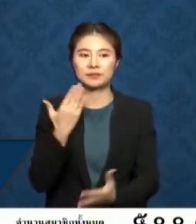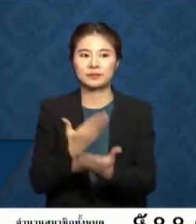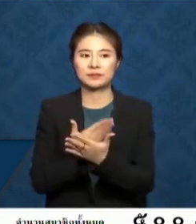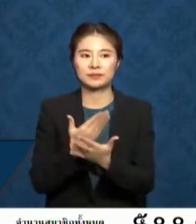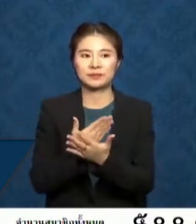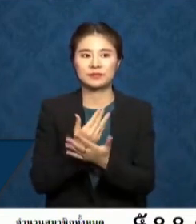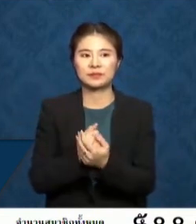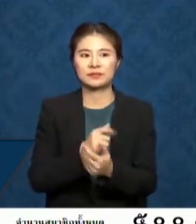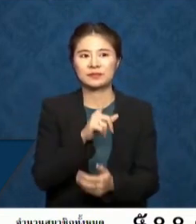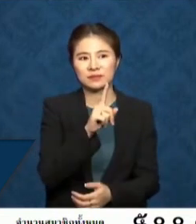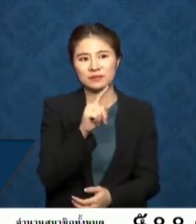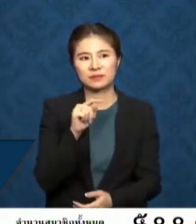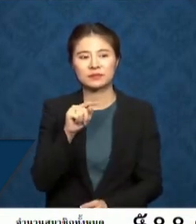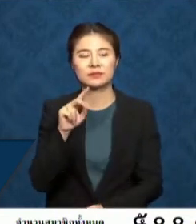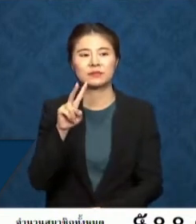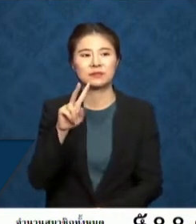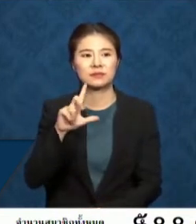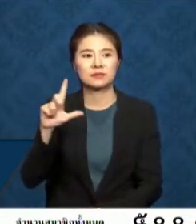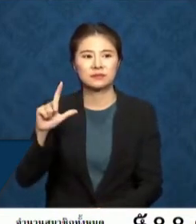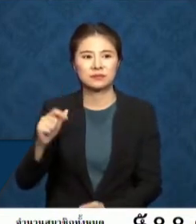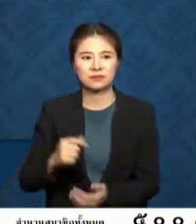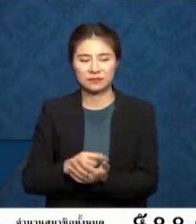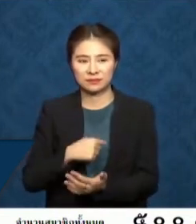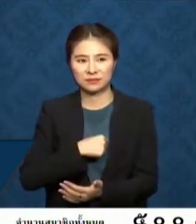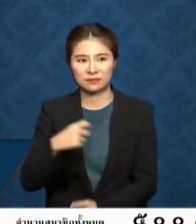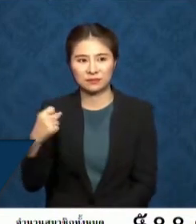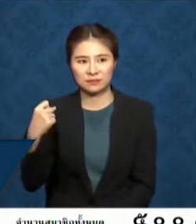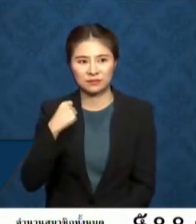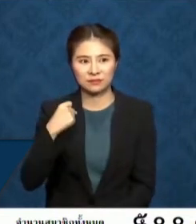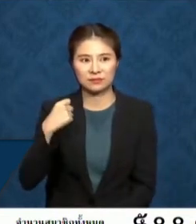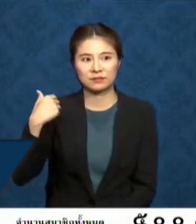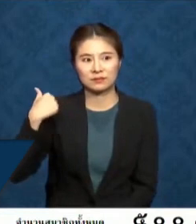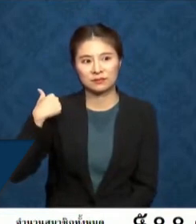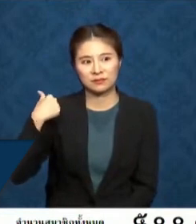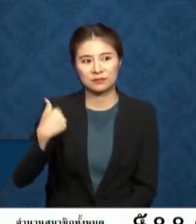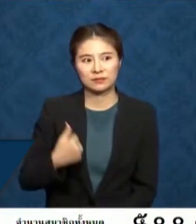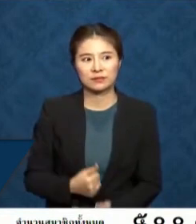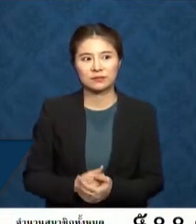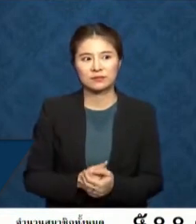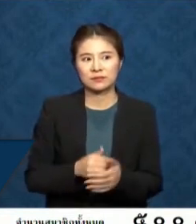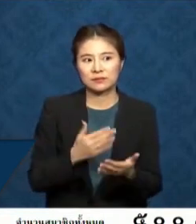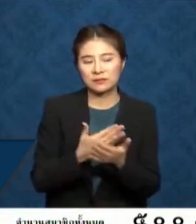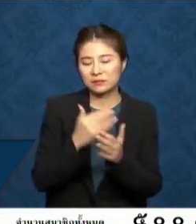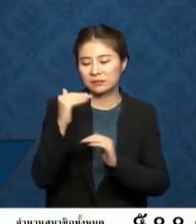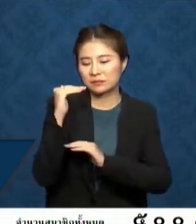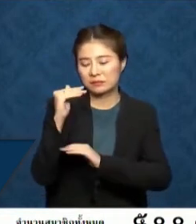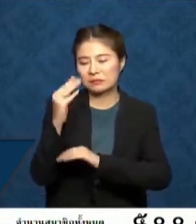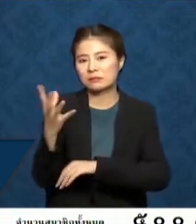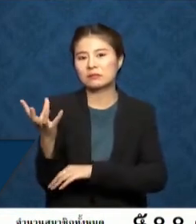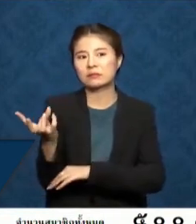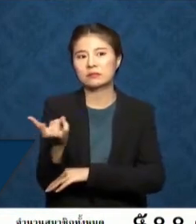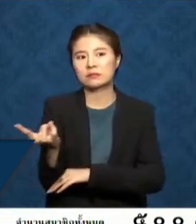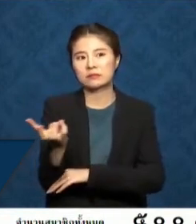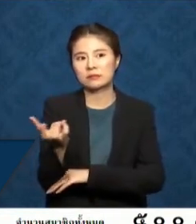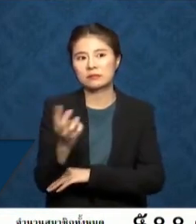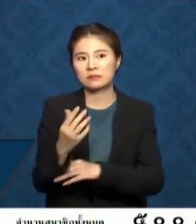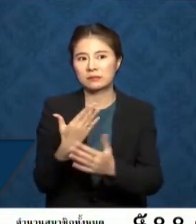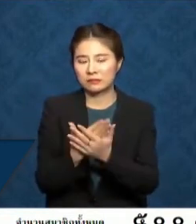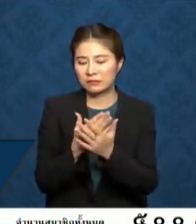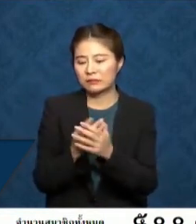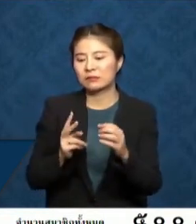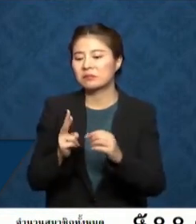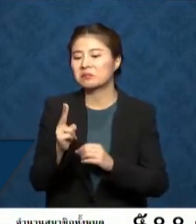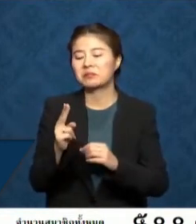ล้านมั่นใจมากได้ตั้งงบมาน้อยขนาดนี้แต่นี้ผมไม่ได้ตัดครับท่านประธ